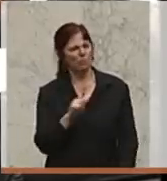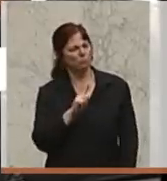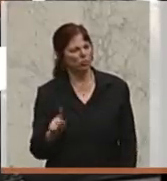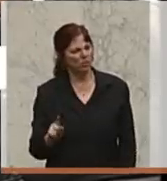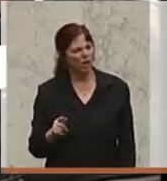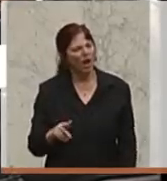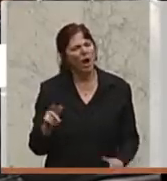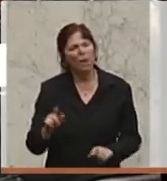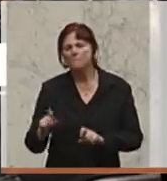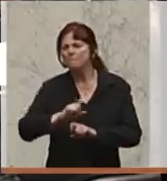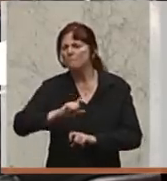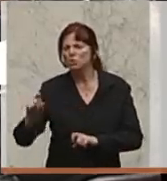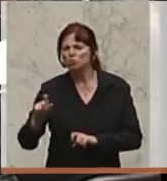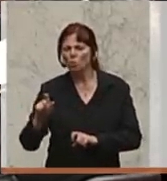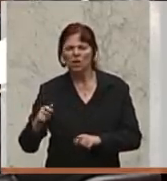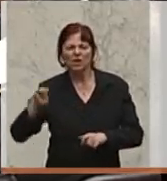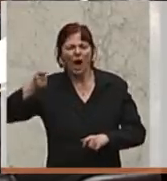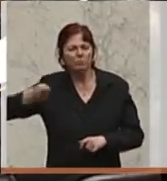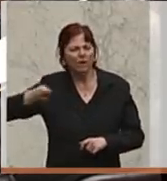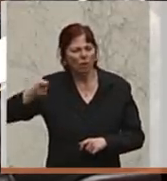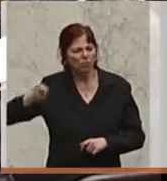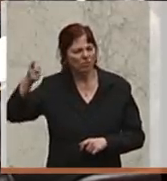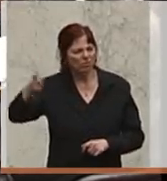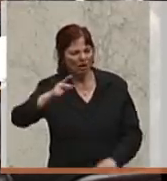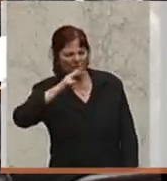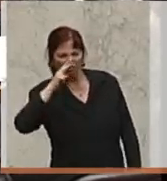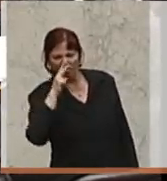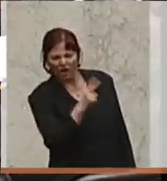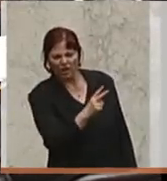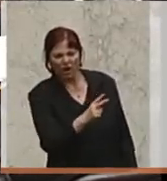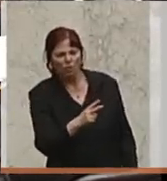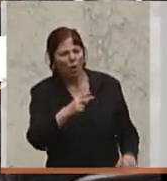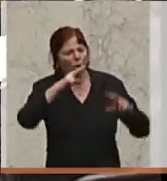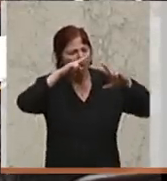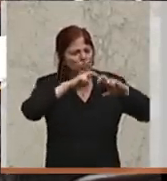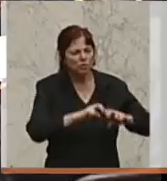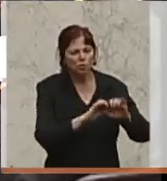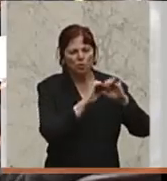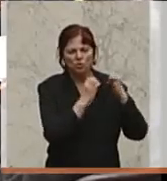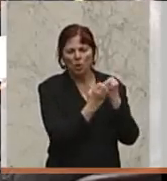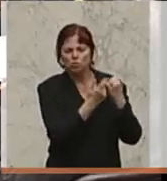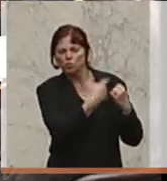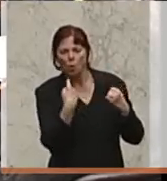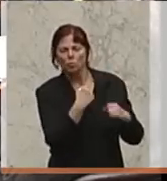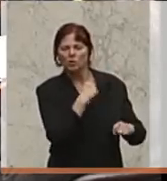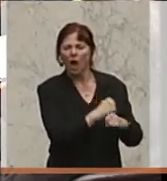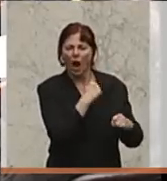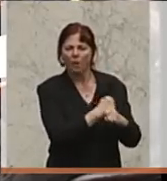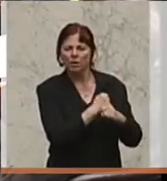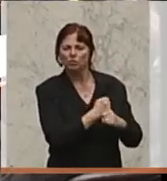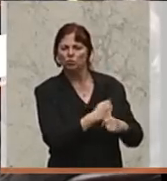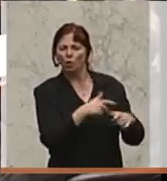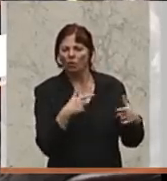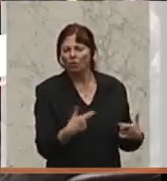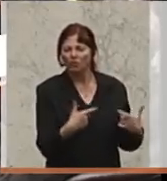Abgeordnete, die Frechheit haben, im Untersuchungsausschuss weiter unsere Arbeit zu belasten, dann noch